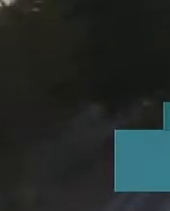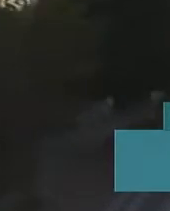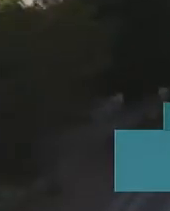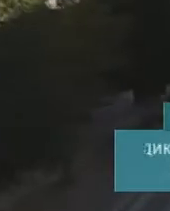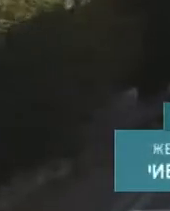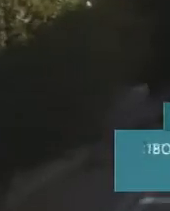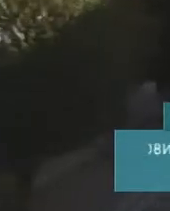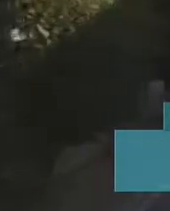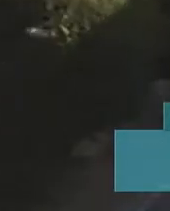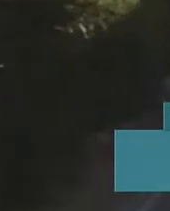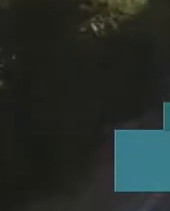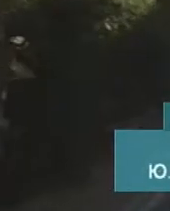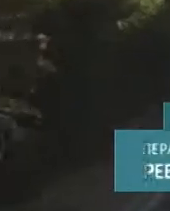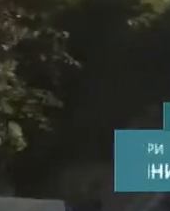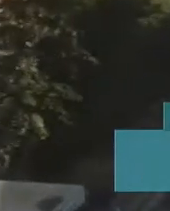Дякую.